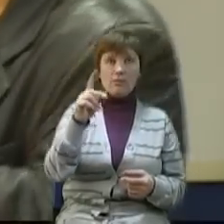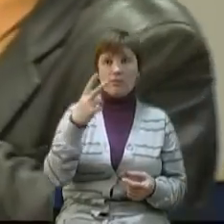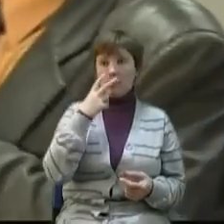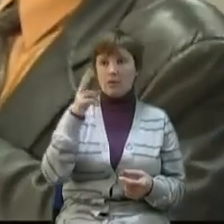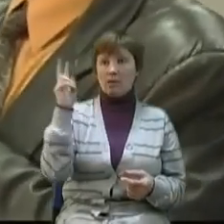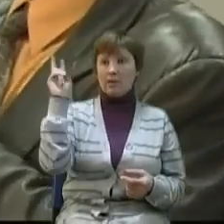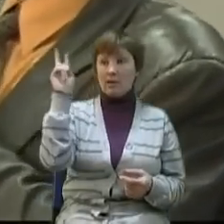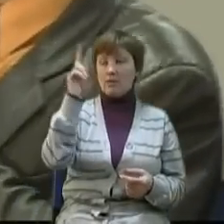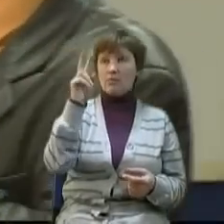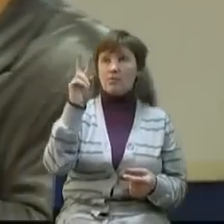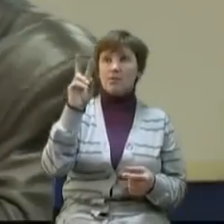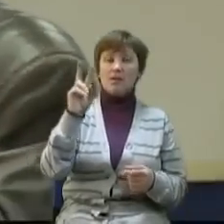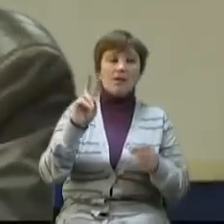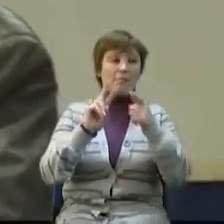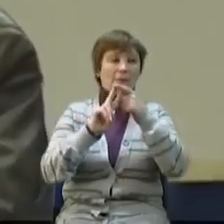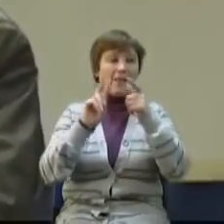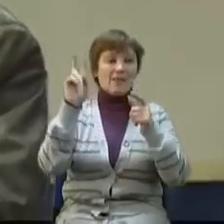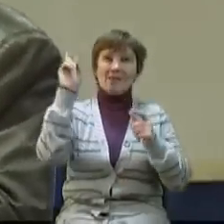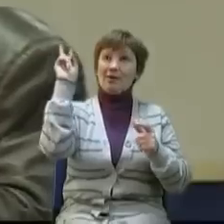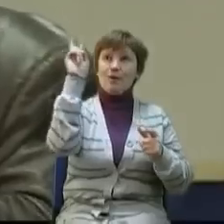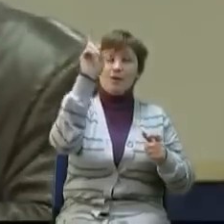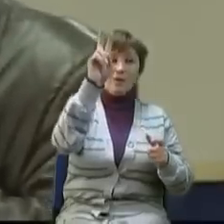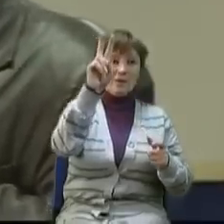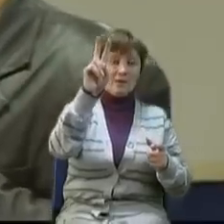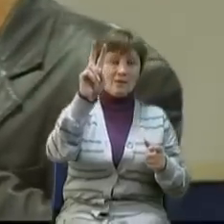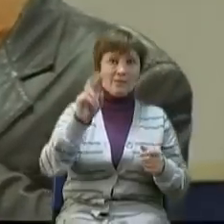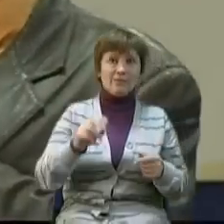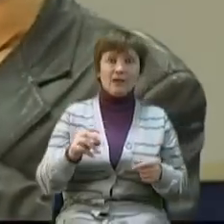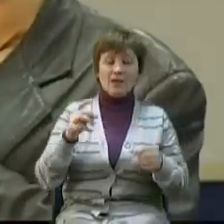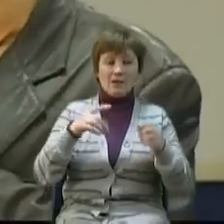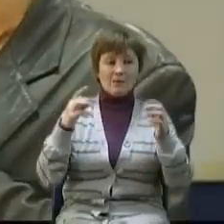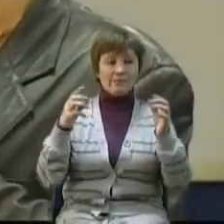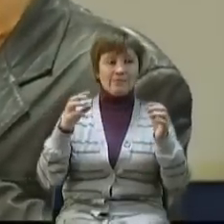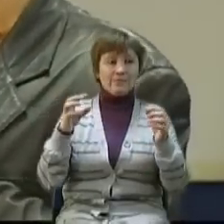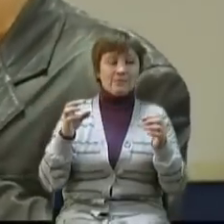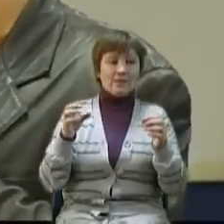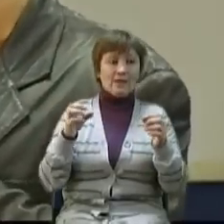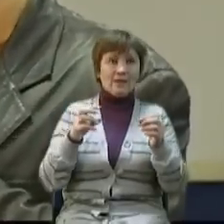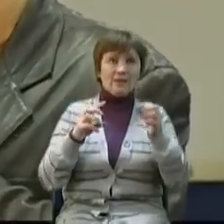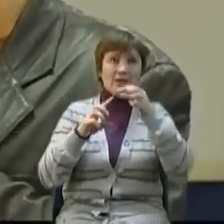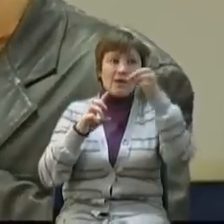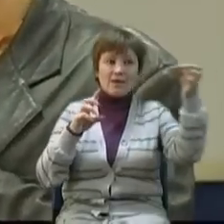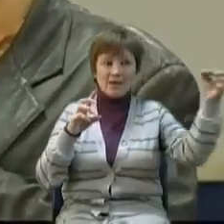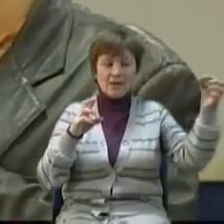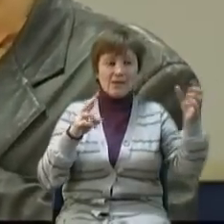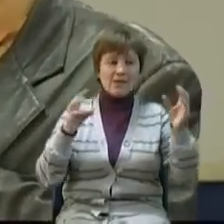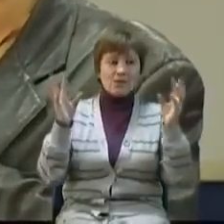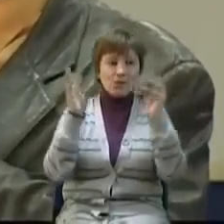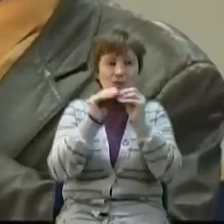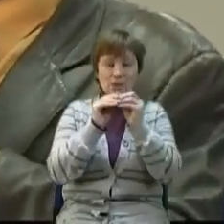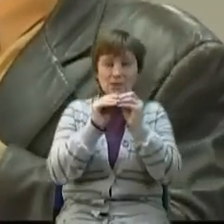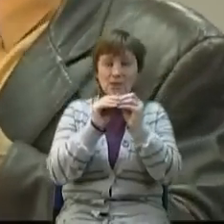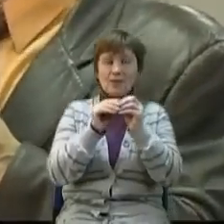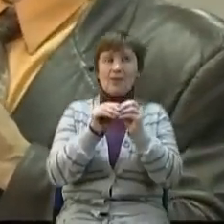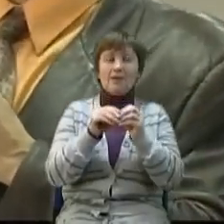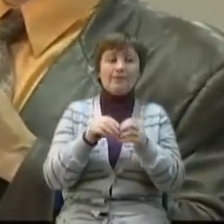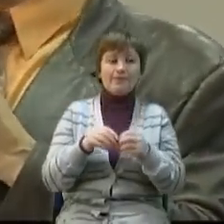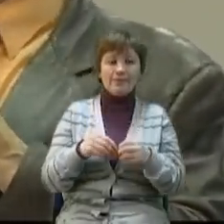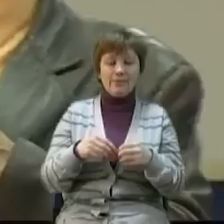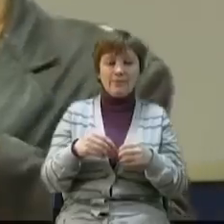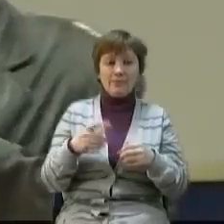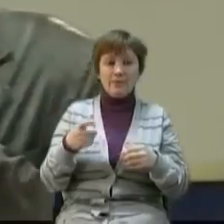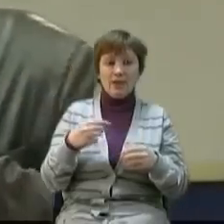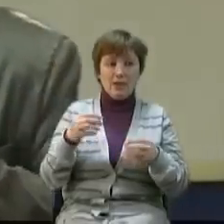у троллейбуса две такие палочки, они присоединены к этой, к линии электричества, да? И вот